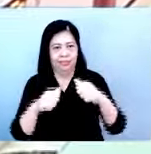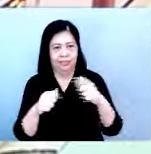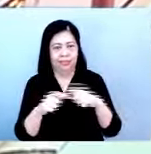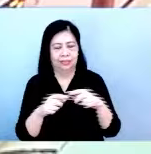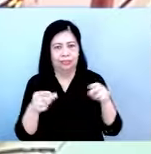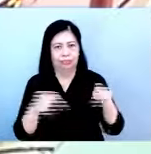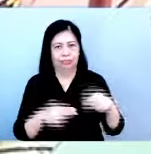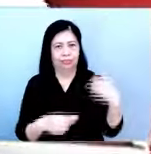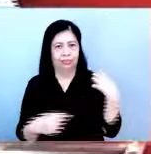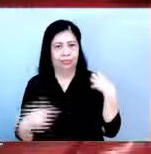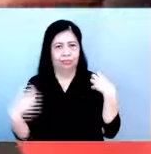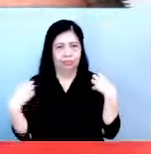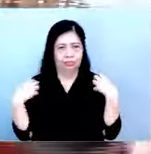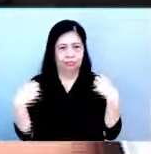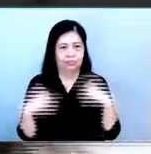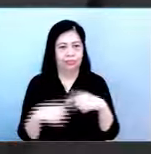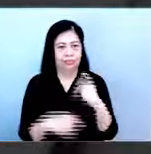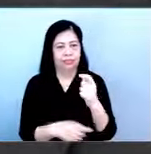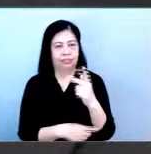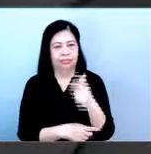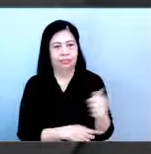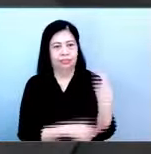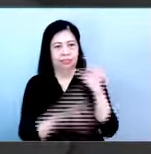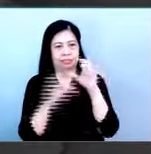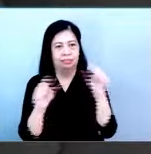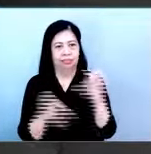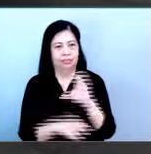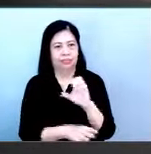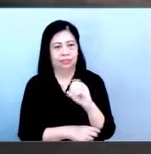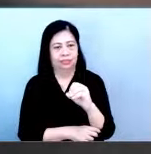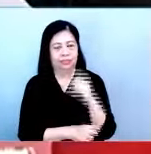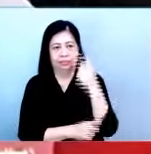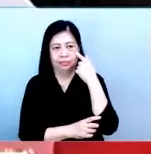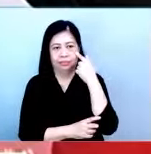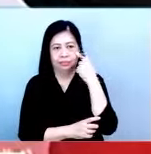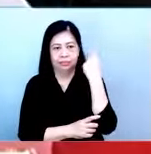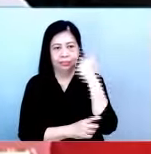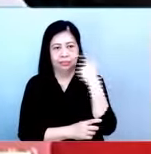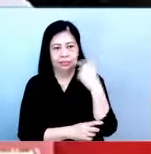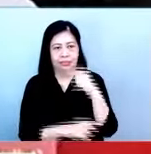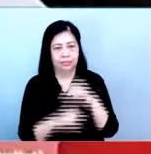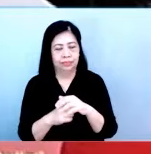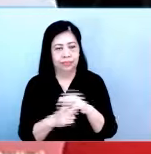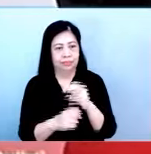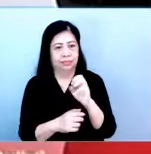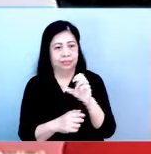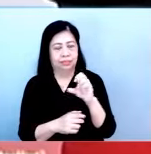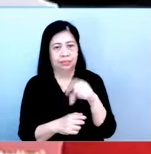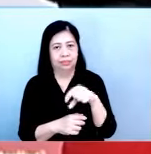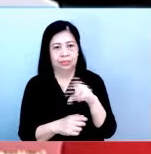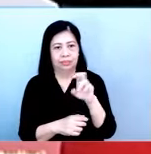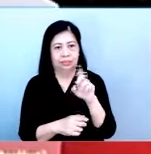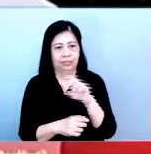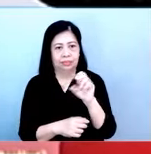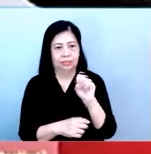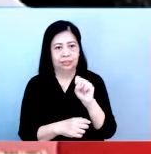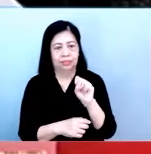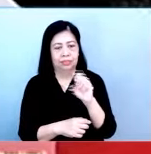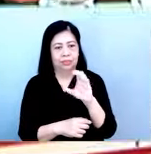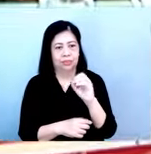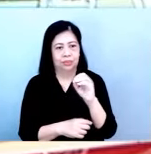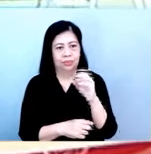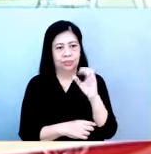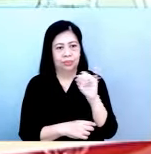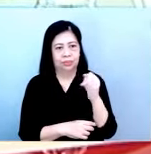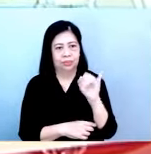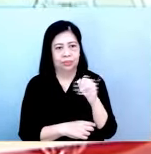bossing, gaya ni TV5 President and CEO Guido Zabaliero, MediaQuest President and CEO Jane J.